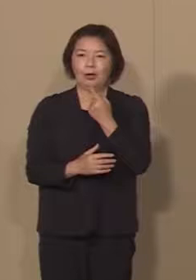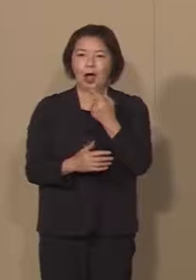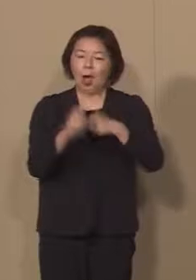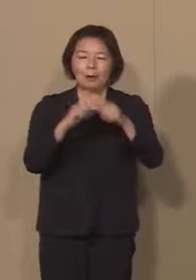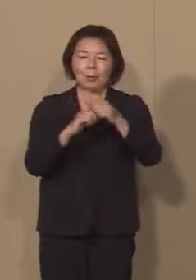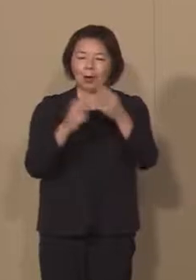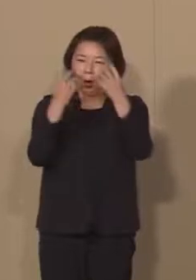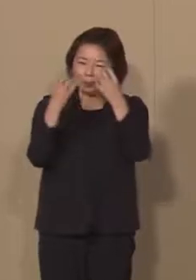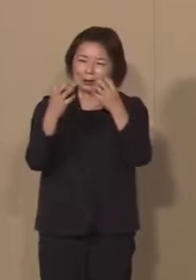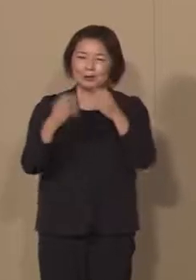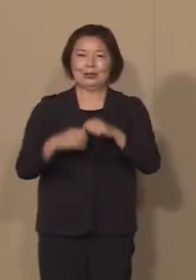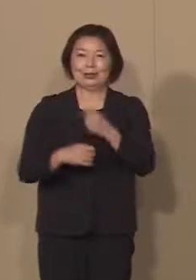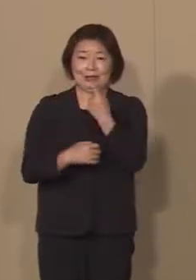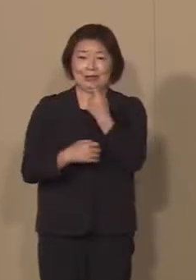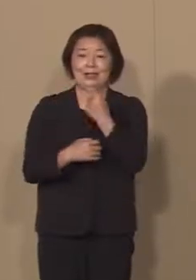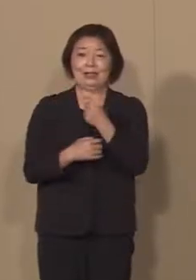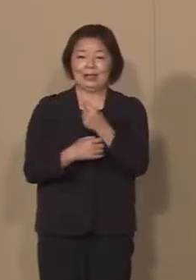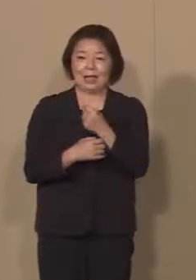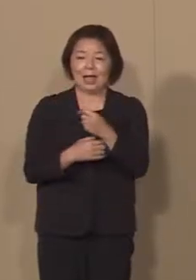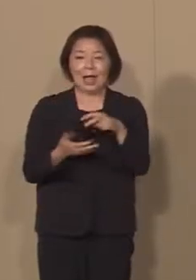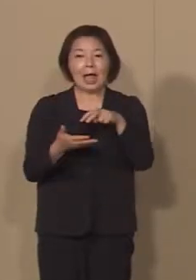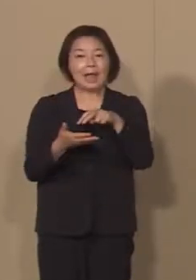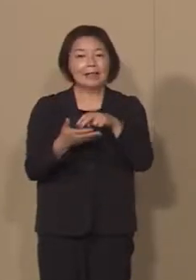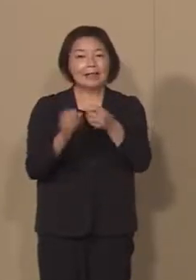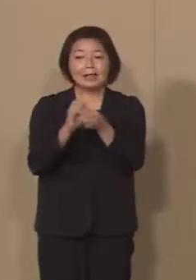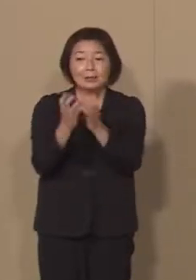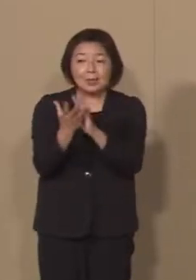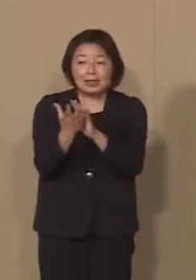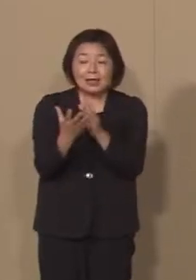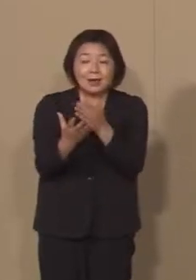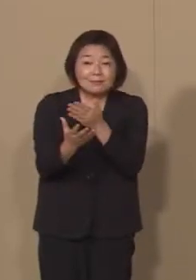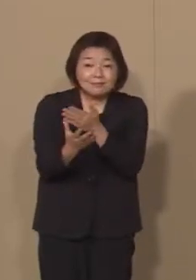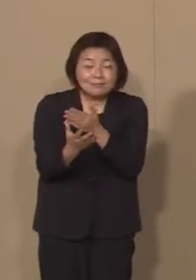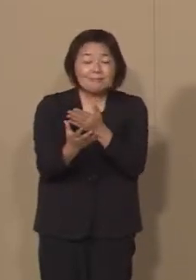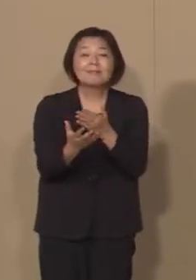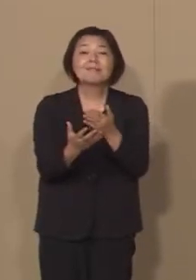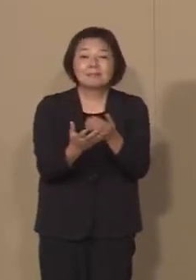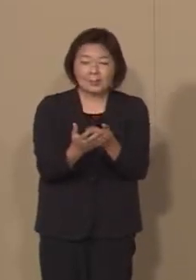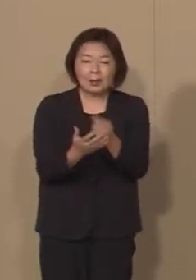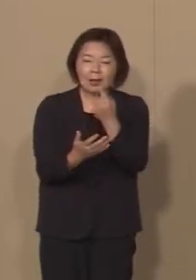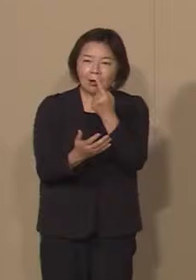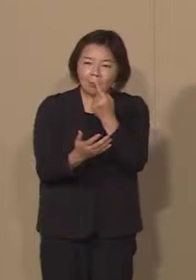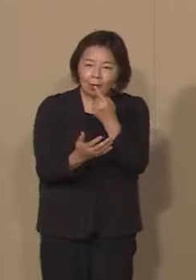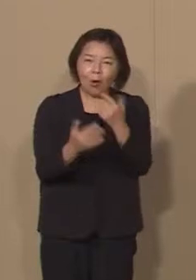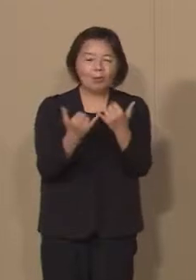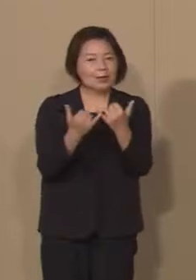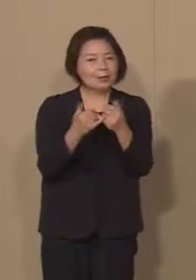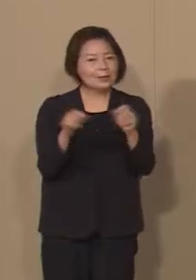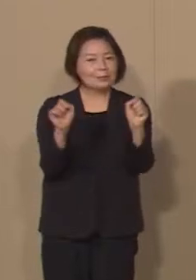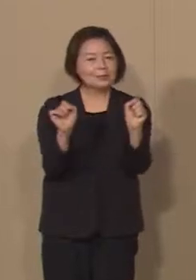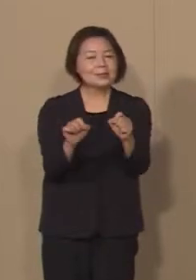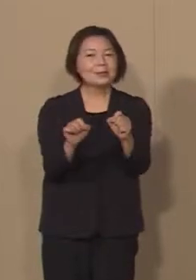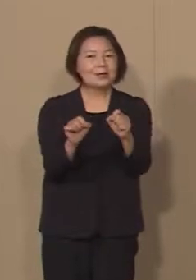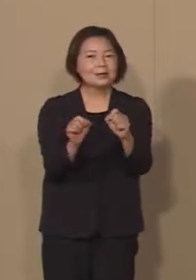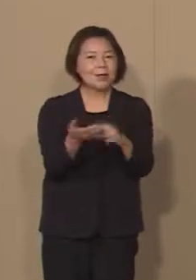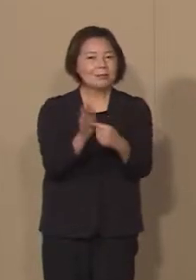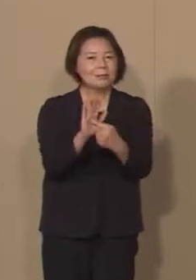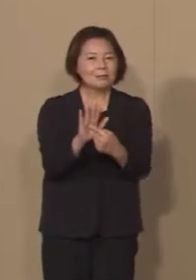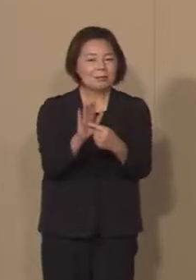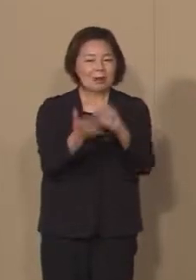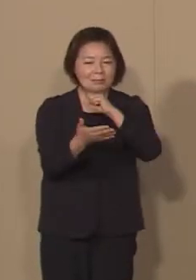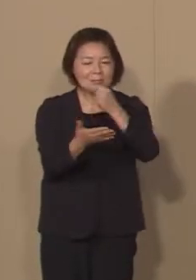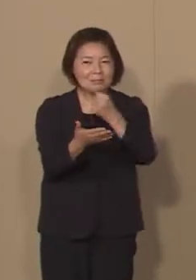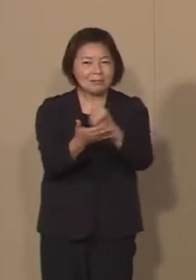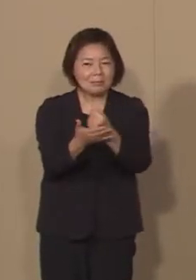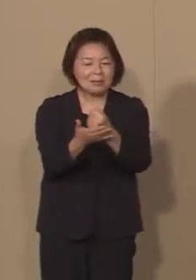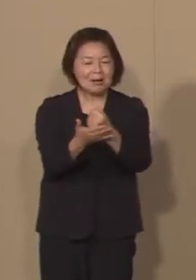立花さん要は僕みたいに短期的にあの成果を求めようとせず12